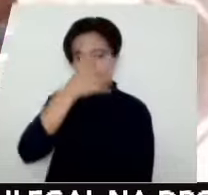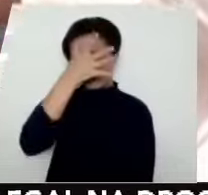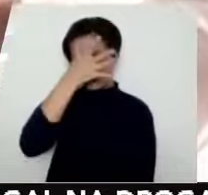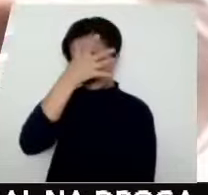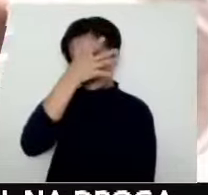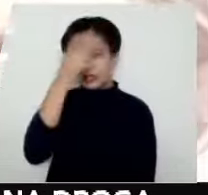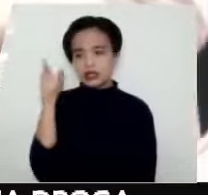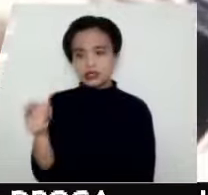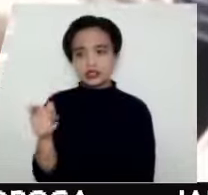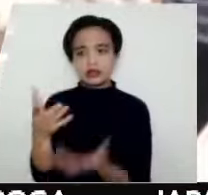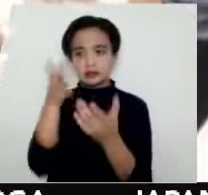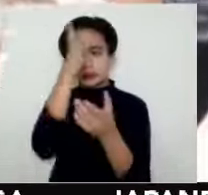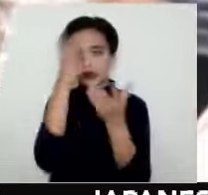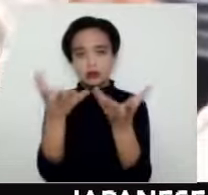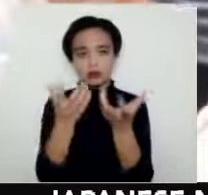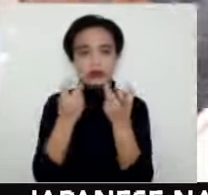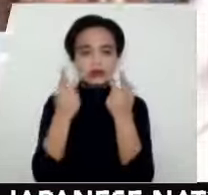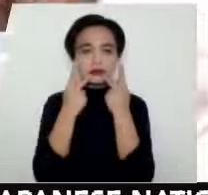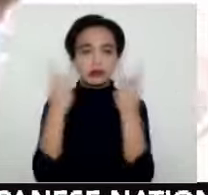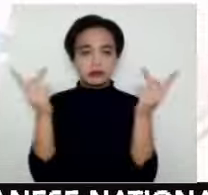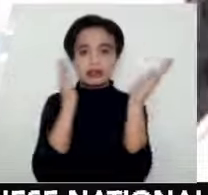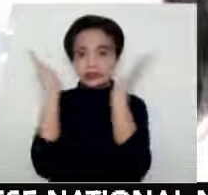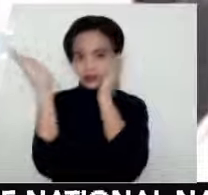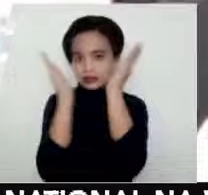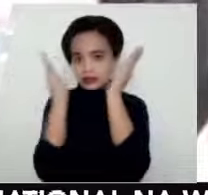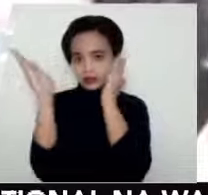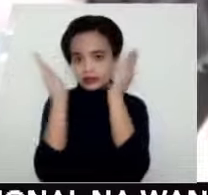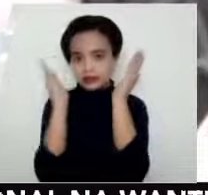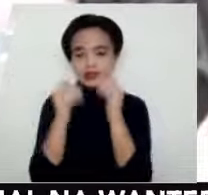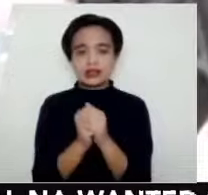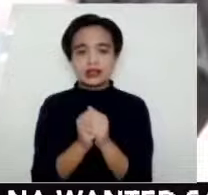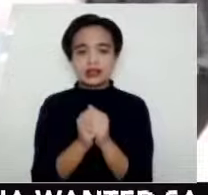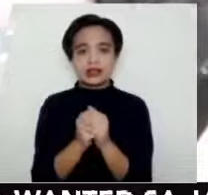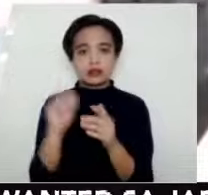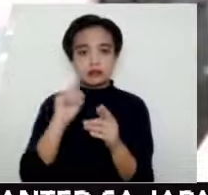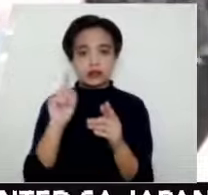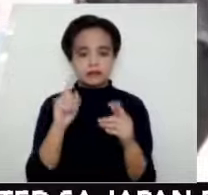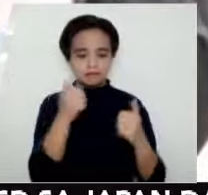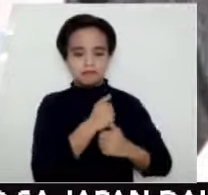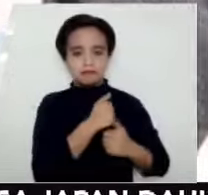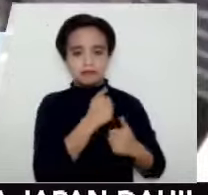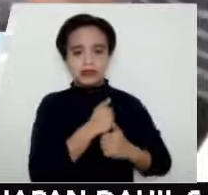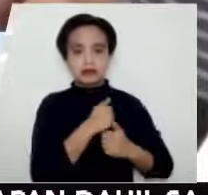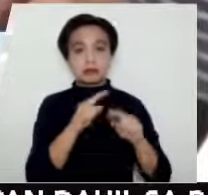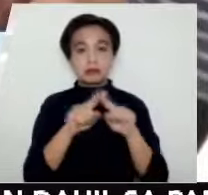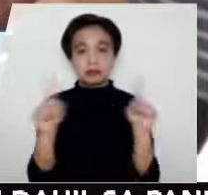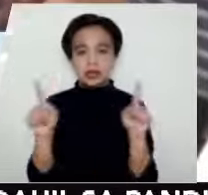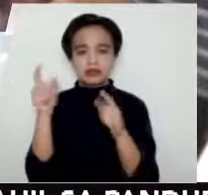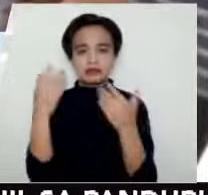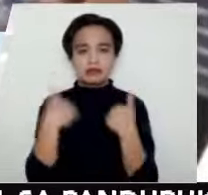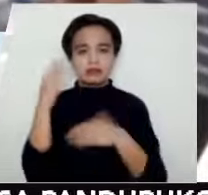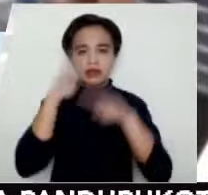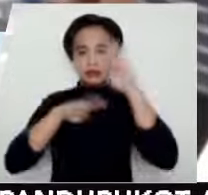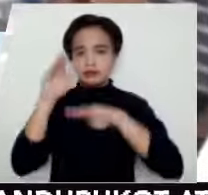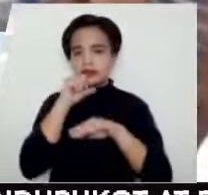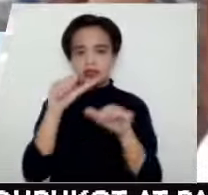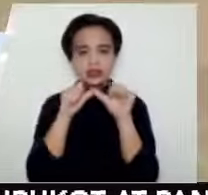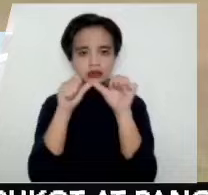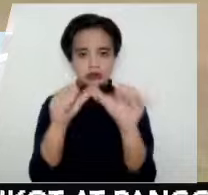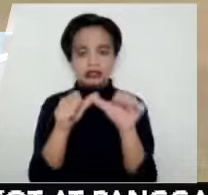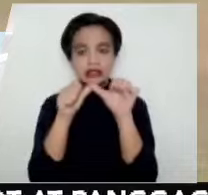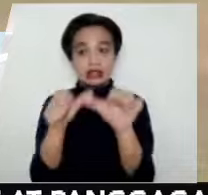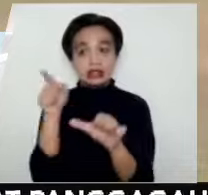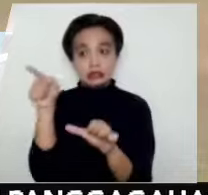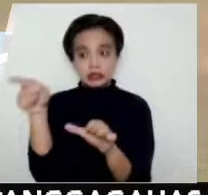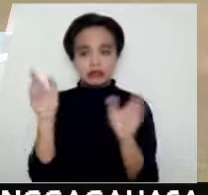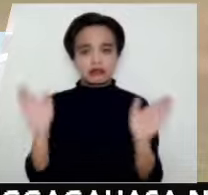public servant in as uniformed personnel, but due to circumstances he was not able to pursue, and then he encouraged me.